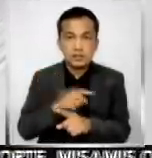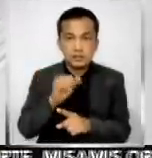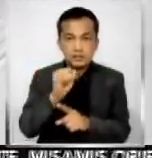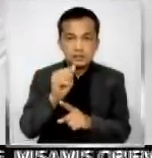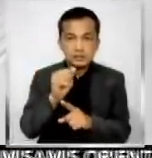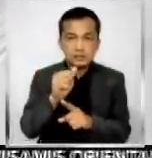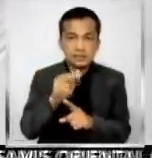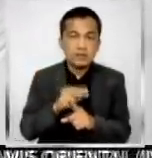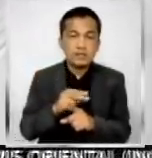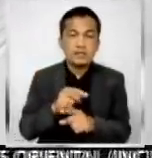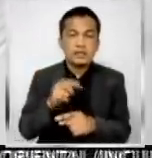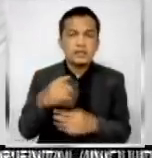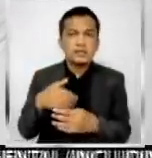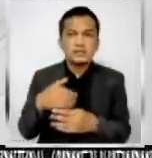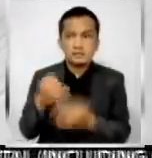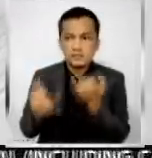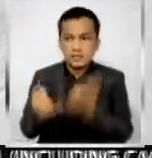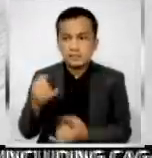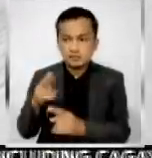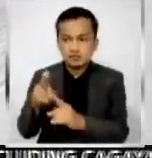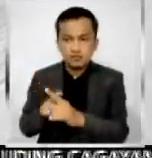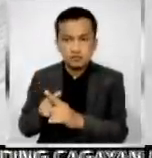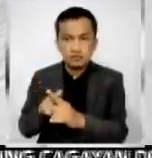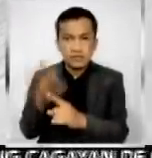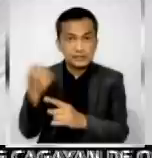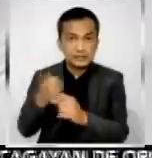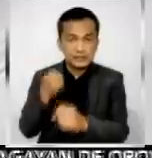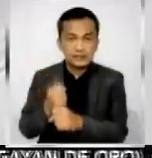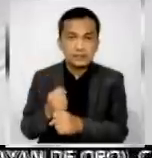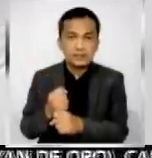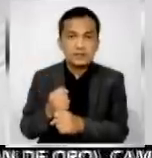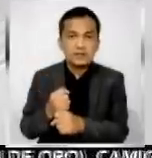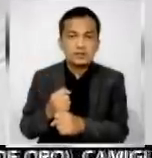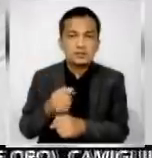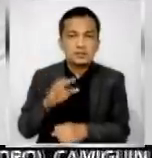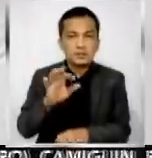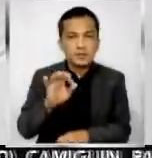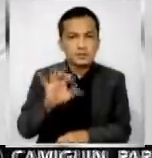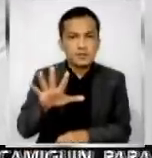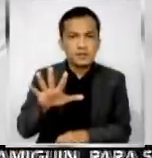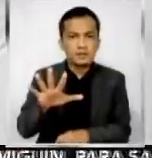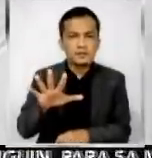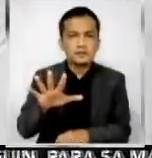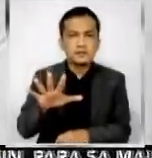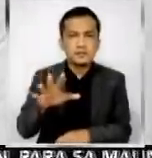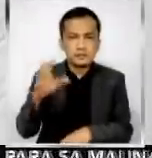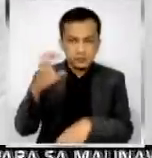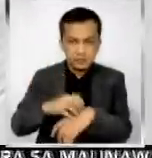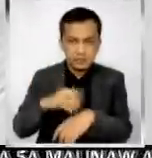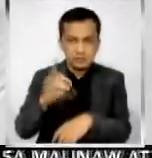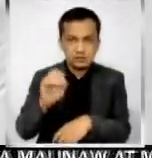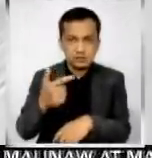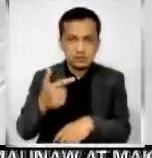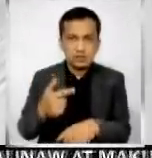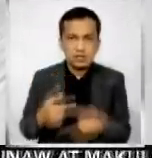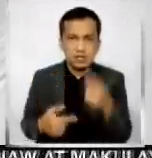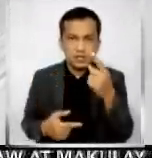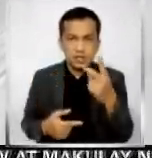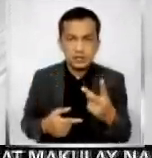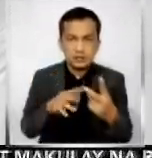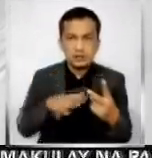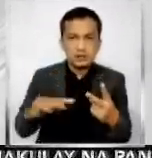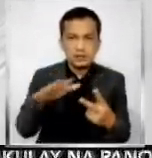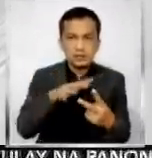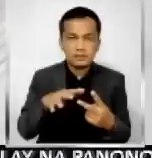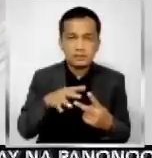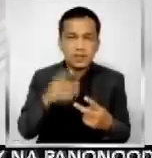taon. 95 rito dahil sa kagat ng aso, kalahati ng bilang ng mga hayop ito ang napagalamang